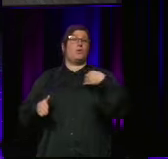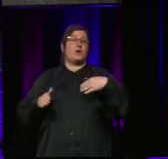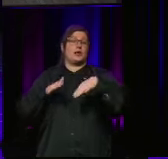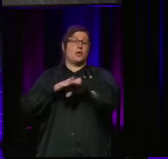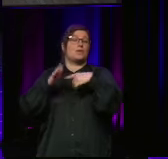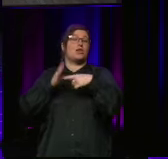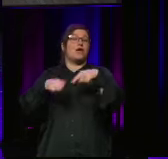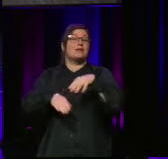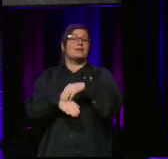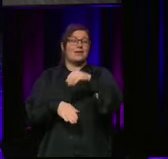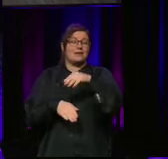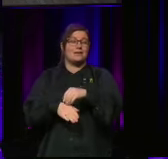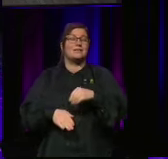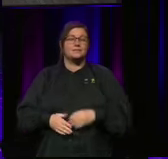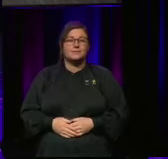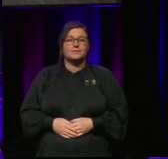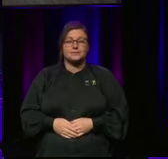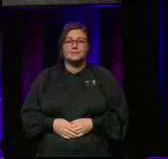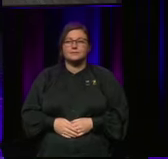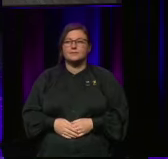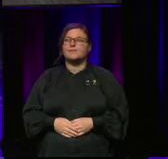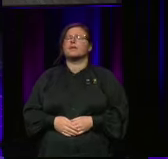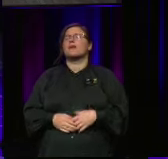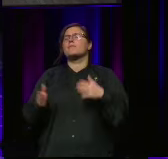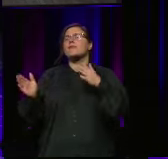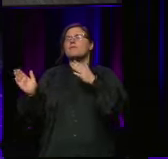här, vi pratar fortfarande om